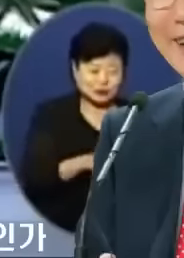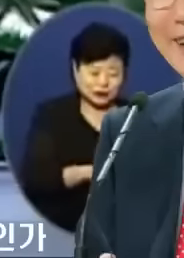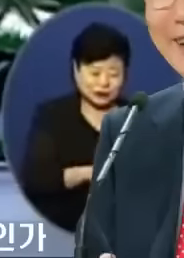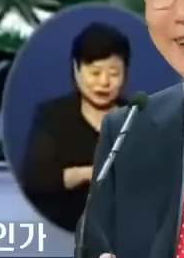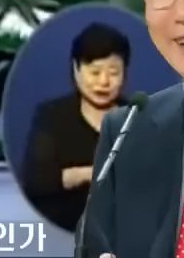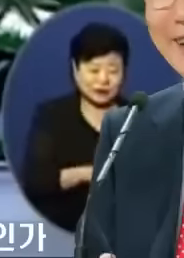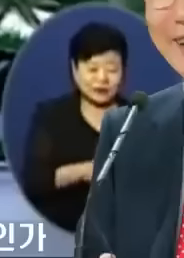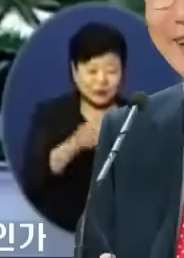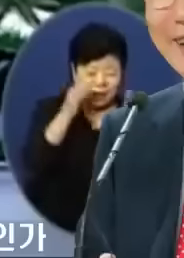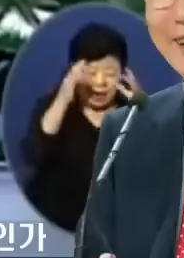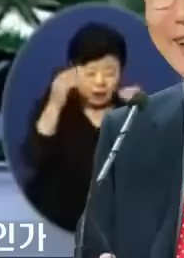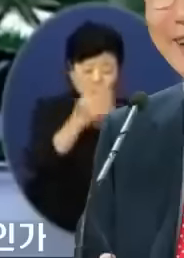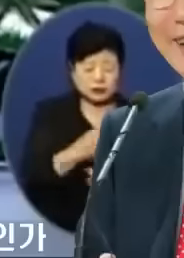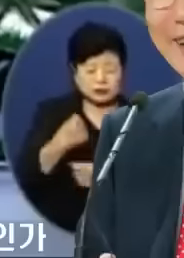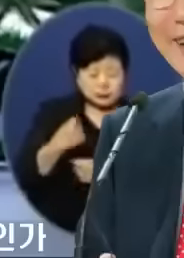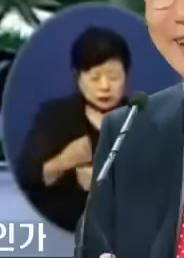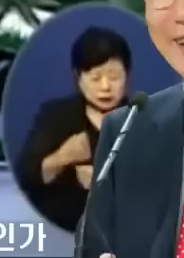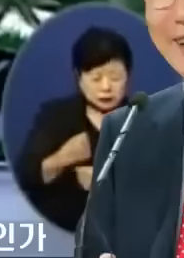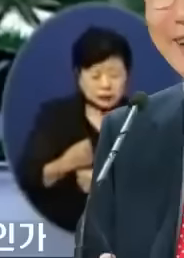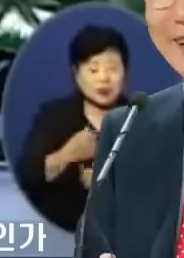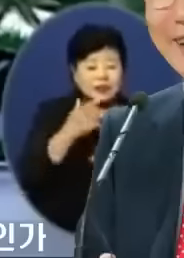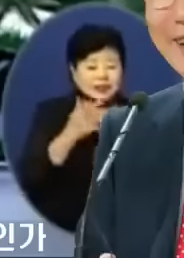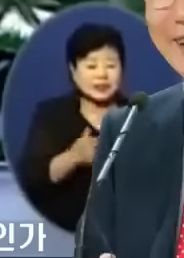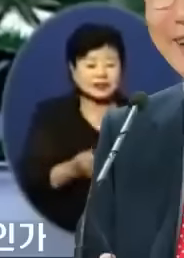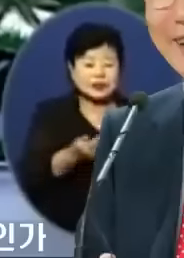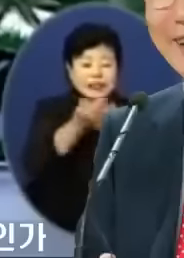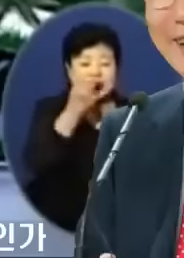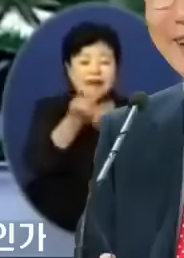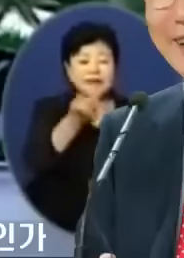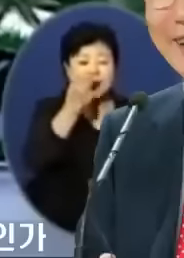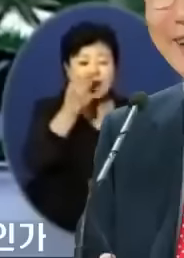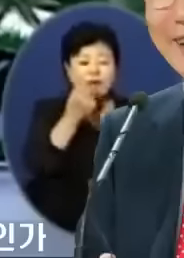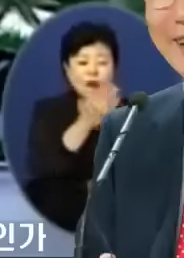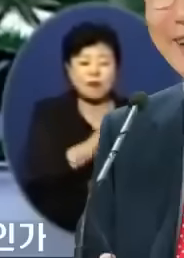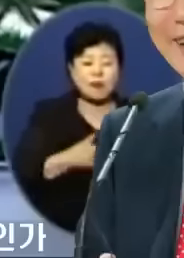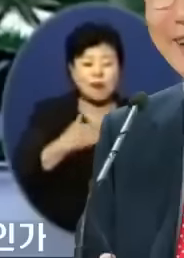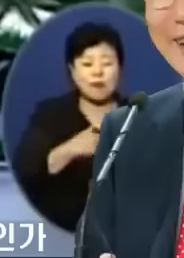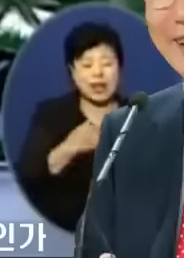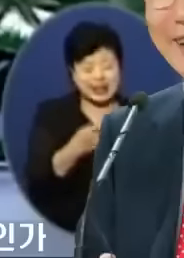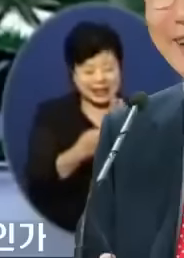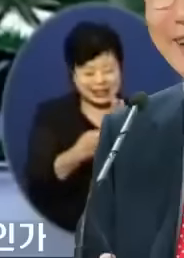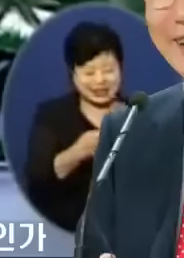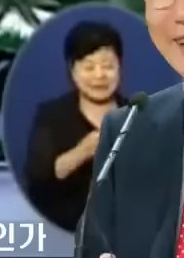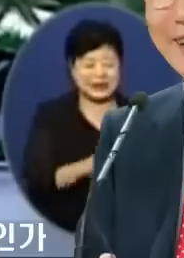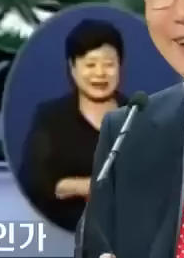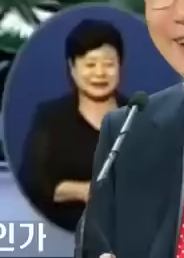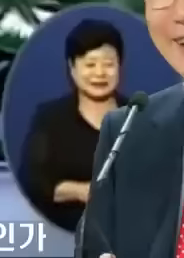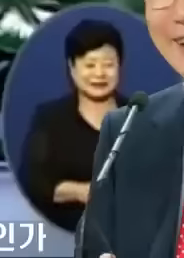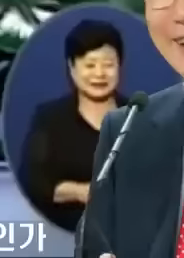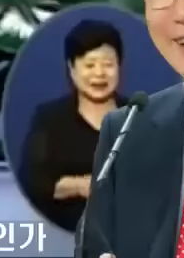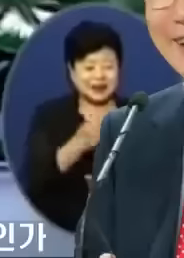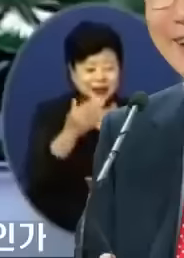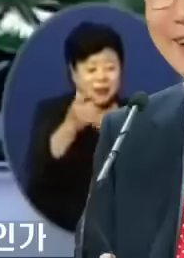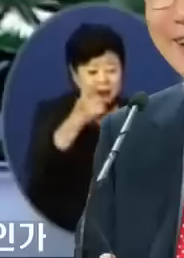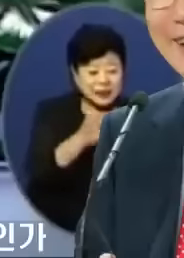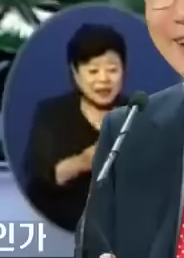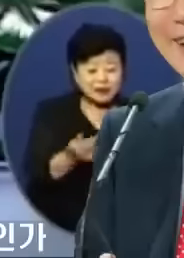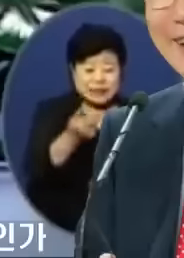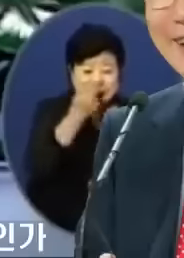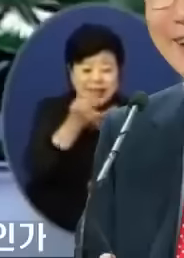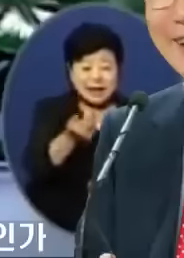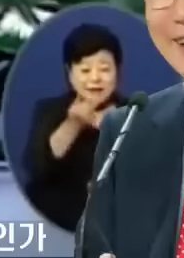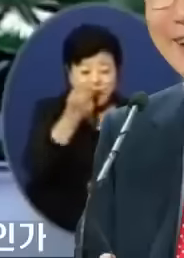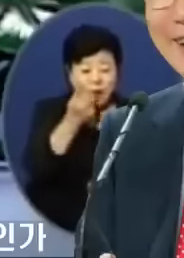것을 바라보고 몸에 짊어지면 예수의 생명도 우리 몸에 나타나게 하렵니다. 여러분 예수의